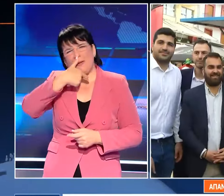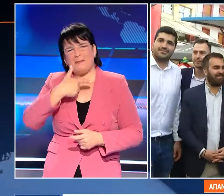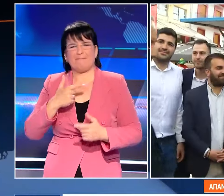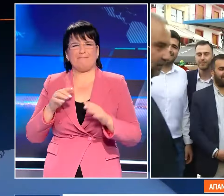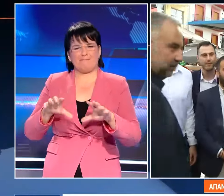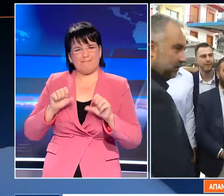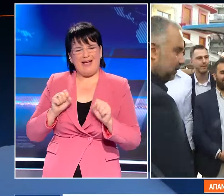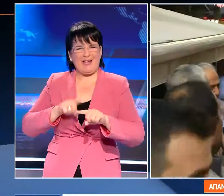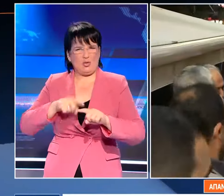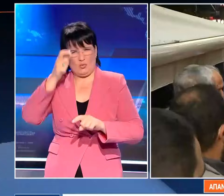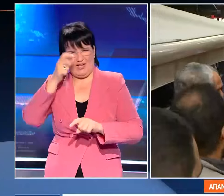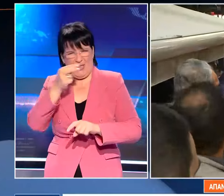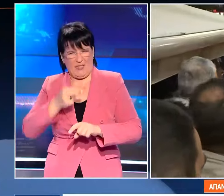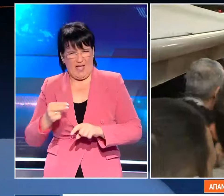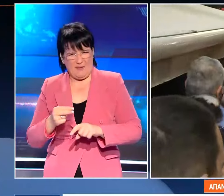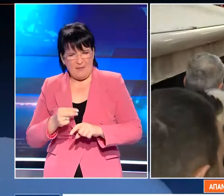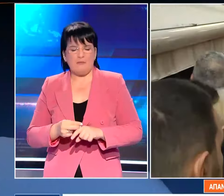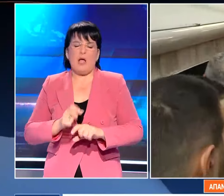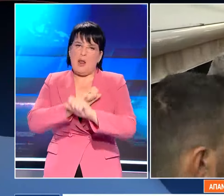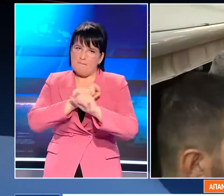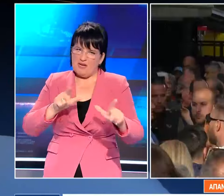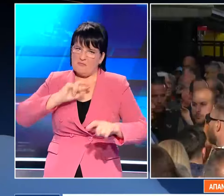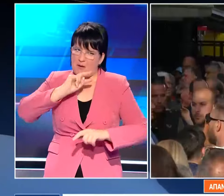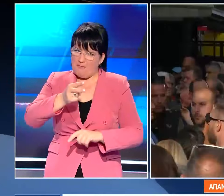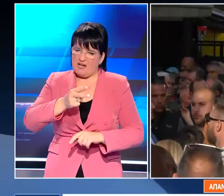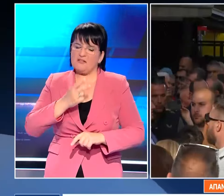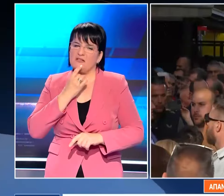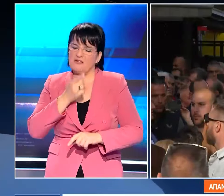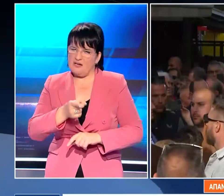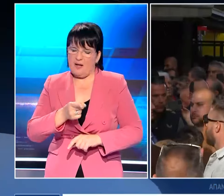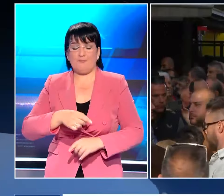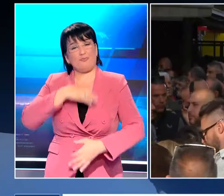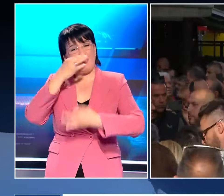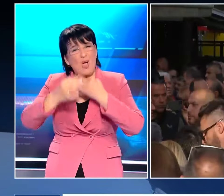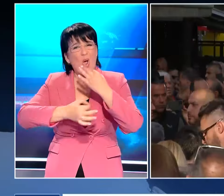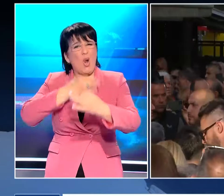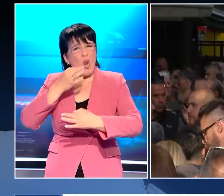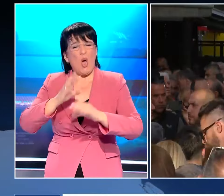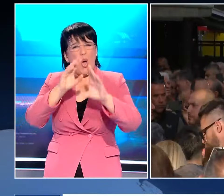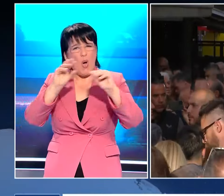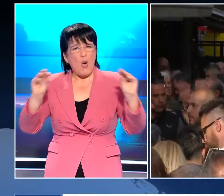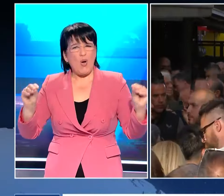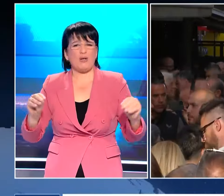και στα ελληνοτουρκικά, στέλνοντας μήνυμα σε πολλούς αποδέκτες. Ξέρετε, στα λόγια όλοι μπορούμε να